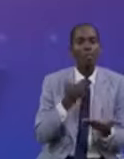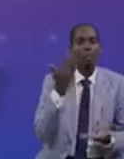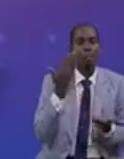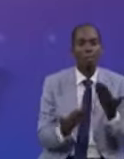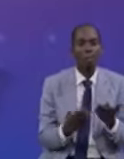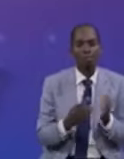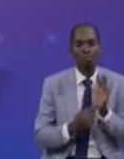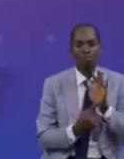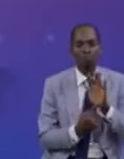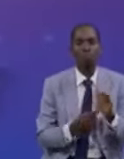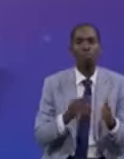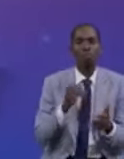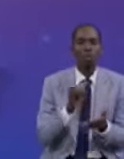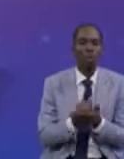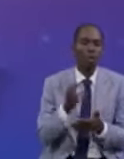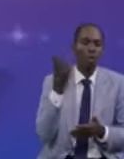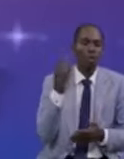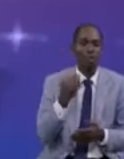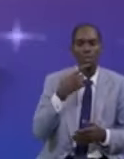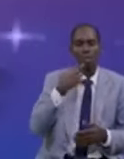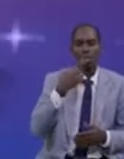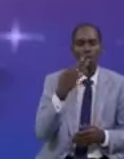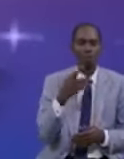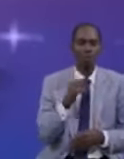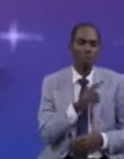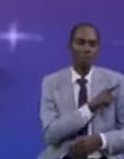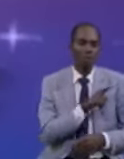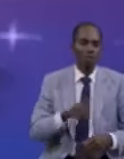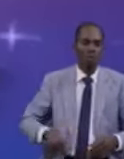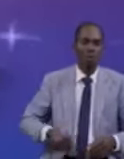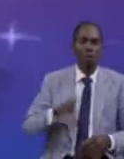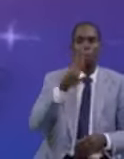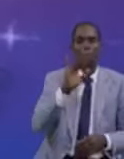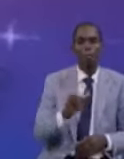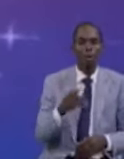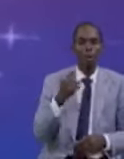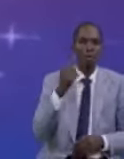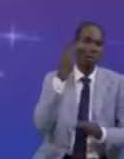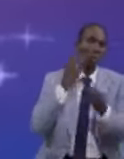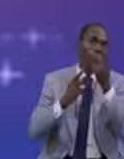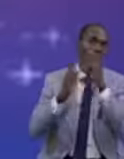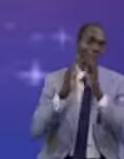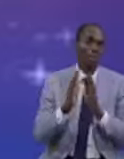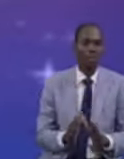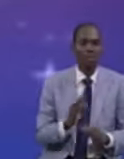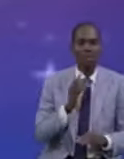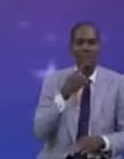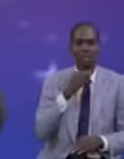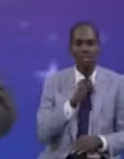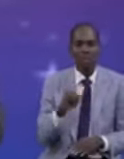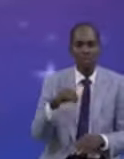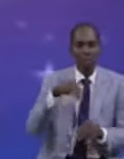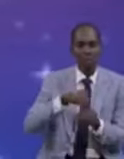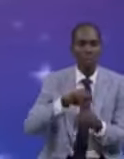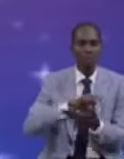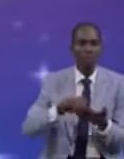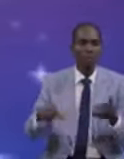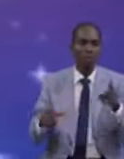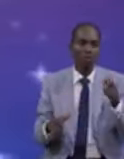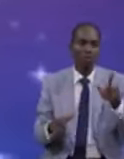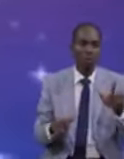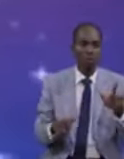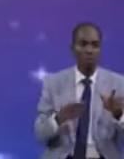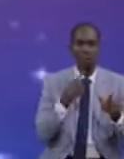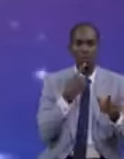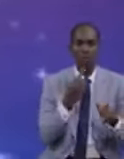avait annoncé par le prophte verset 23 et voici la Vierge